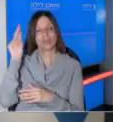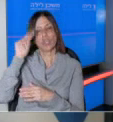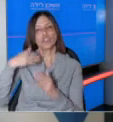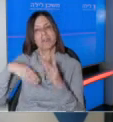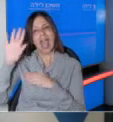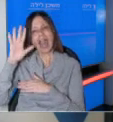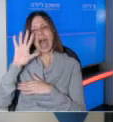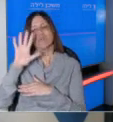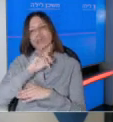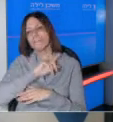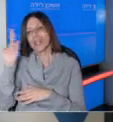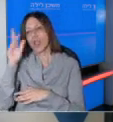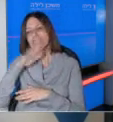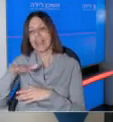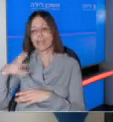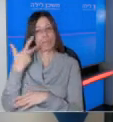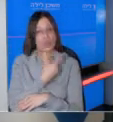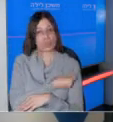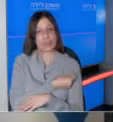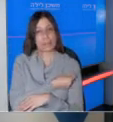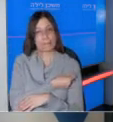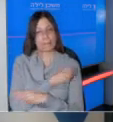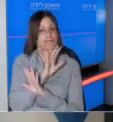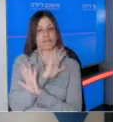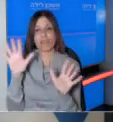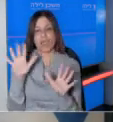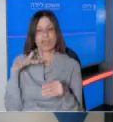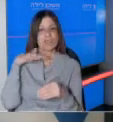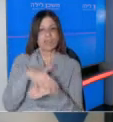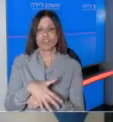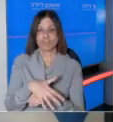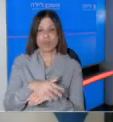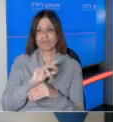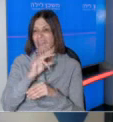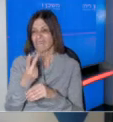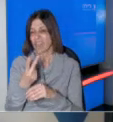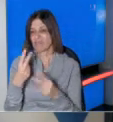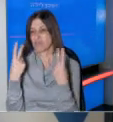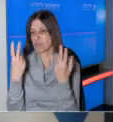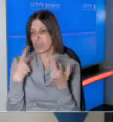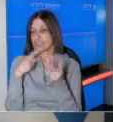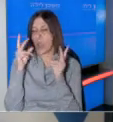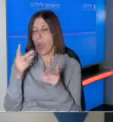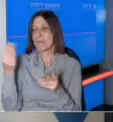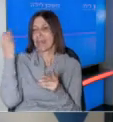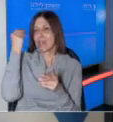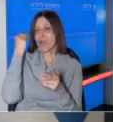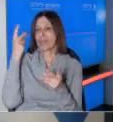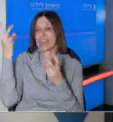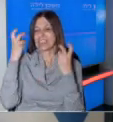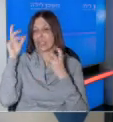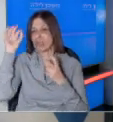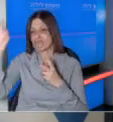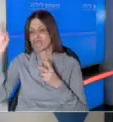מעל 5 מיליון ילדים מחוסנים, ואין להם תופעות לוואי משמעותיות. אנחנו יכולים ללמוד מהניסיון